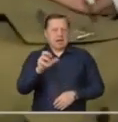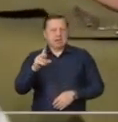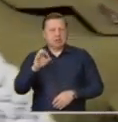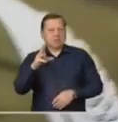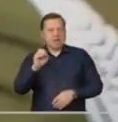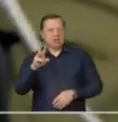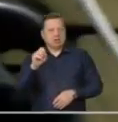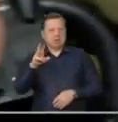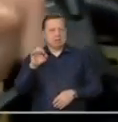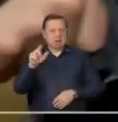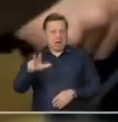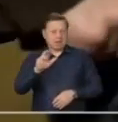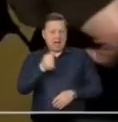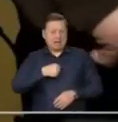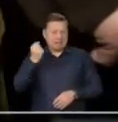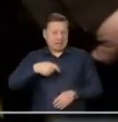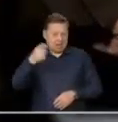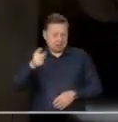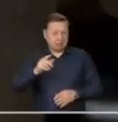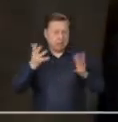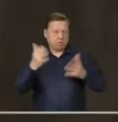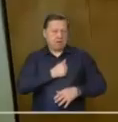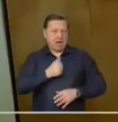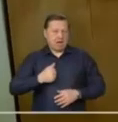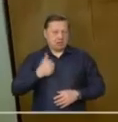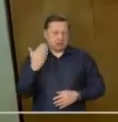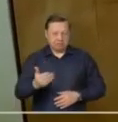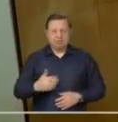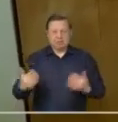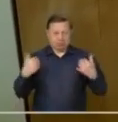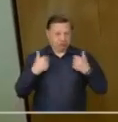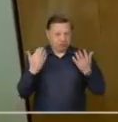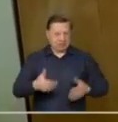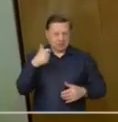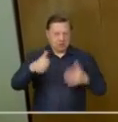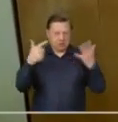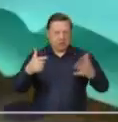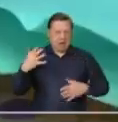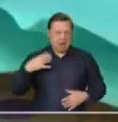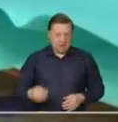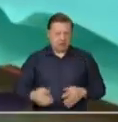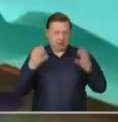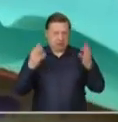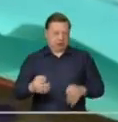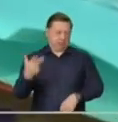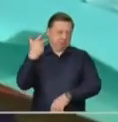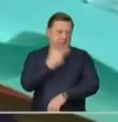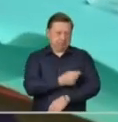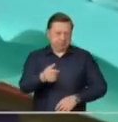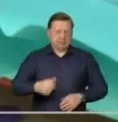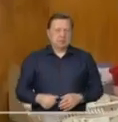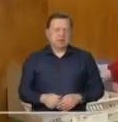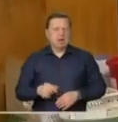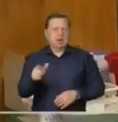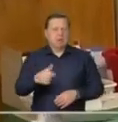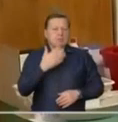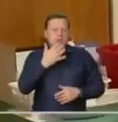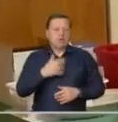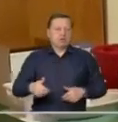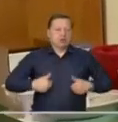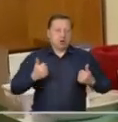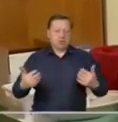pseudonim Szron, to najstarszy z żyjących powstańców warszawskich. 107-latek przyjął dziś szczepionkę przeciwko koronawirusowi. Jak tłumaczy, zdrowie i